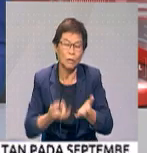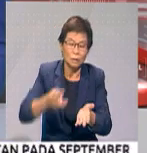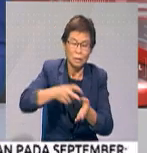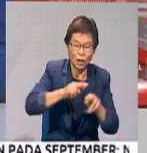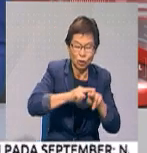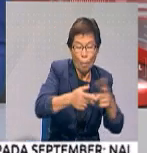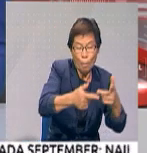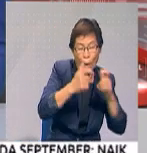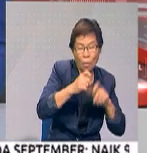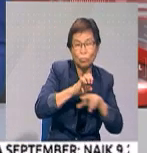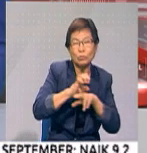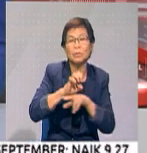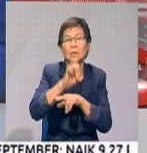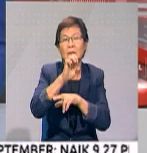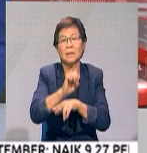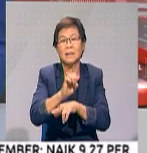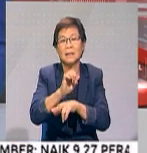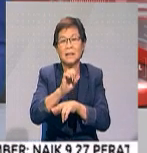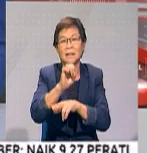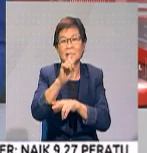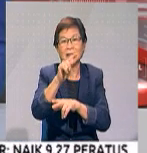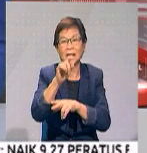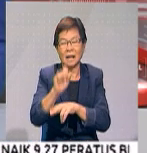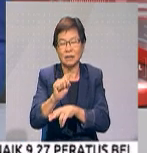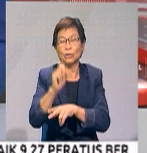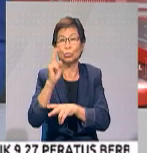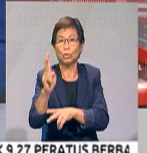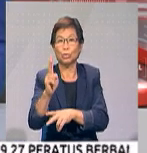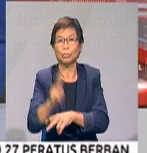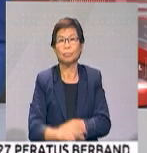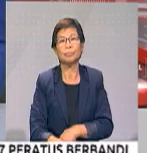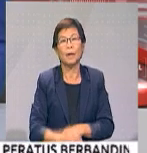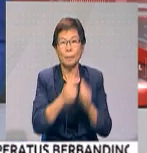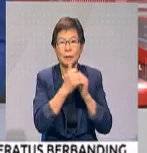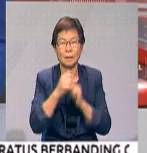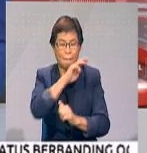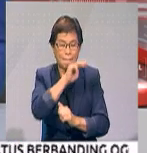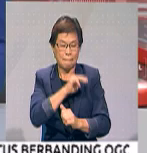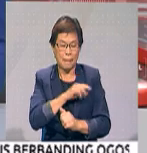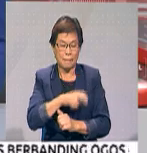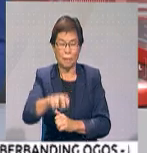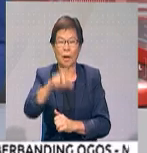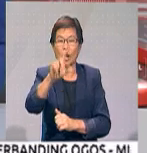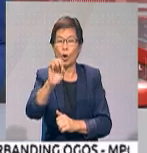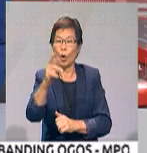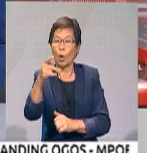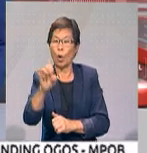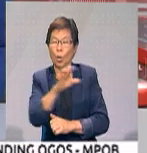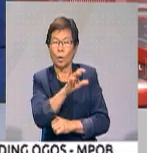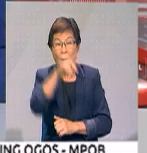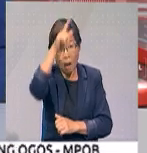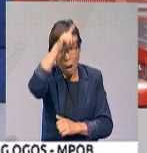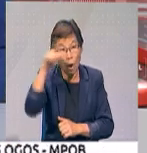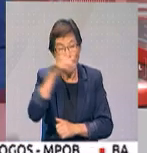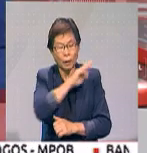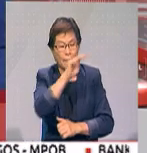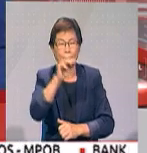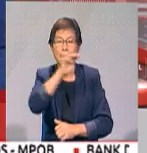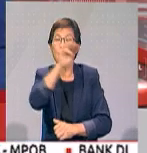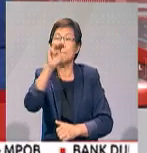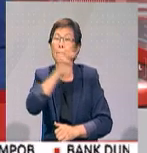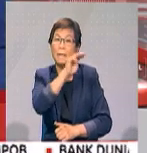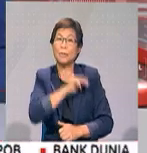tren terbaru Electric Train Services ETS2. Turut sama Menteri Pengangkutan Anthony Lok dan Menteri Besar Perak Datuk Seri